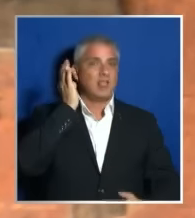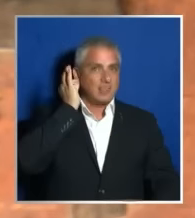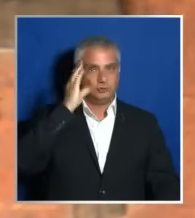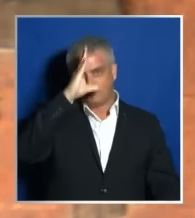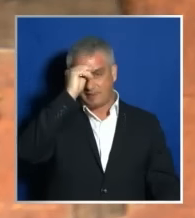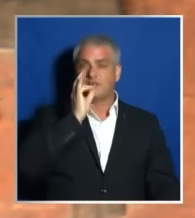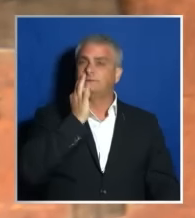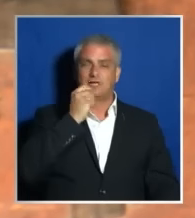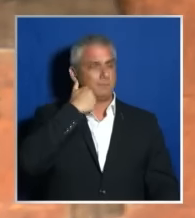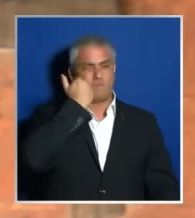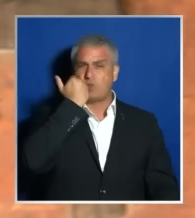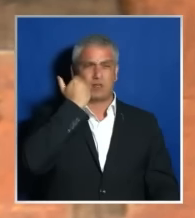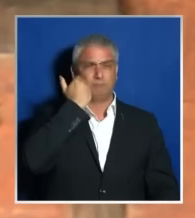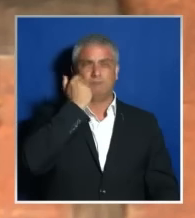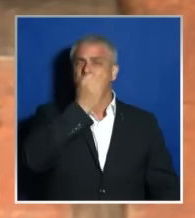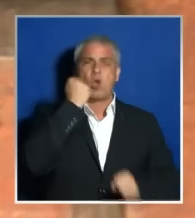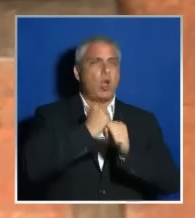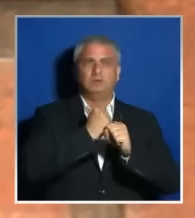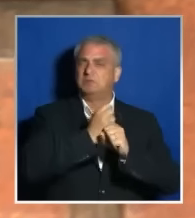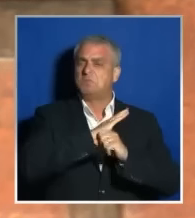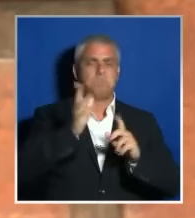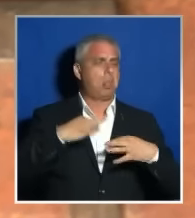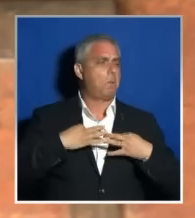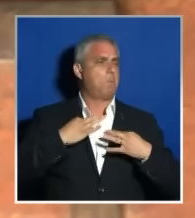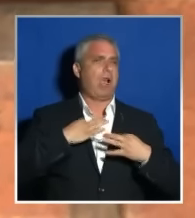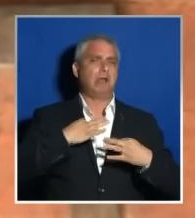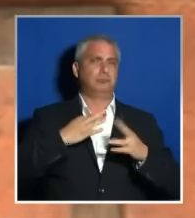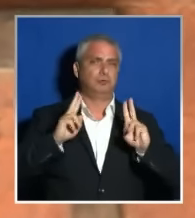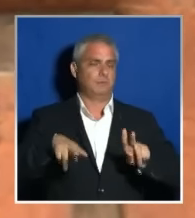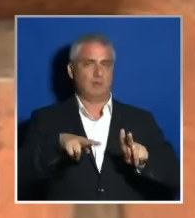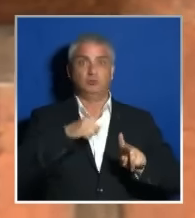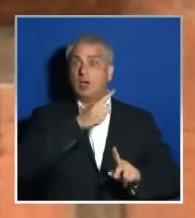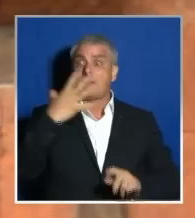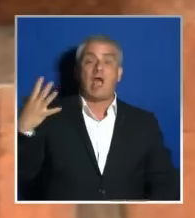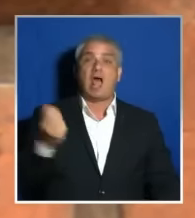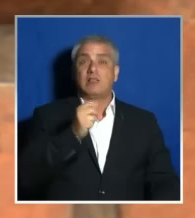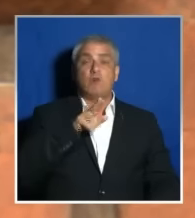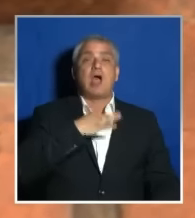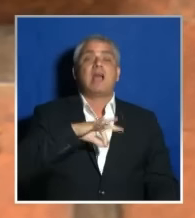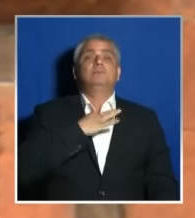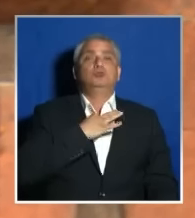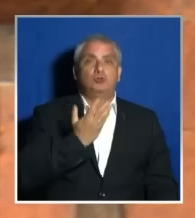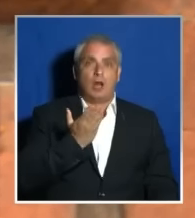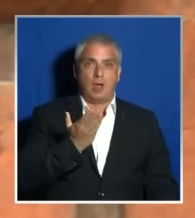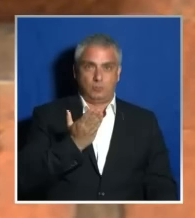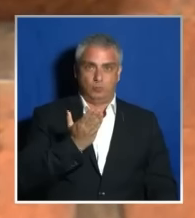נשים, גברים, צעירים, מבוגרים. הם עושים זאת בלי להניד עפעף. הם חטפו את אחינו